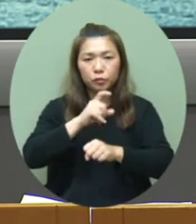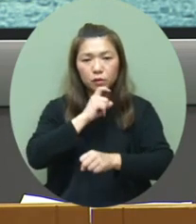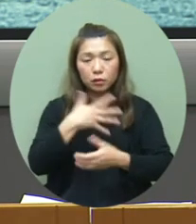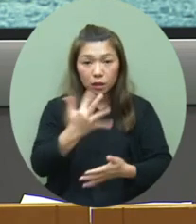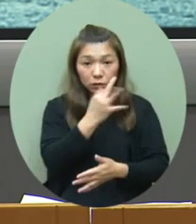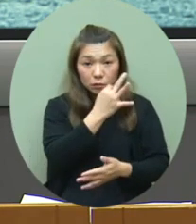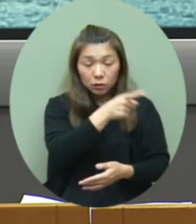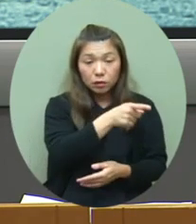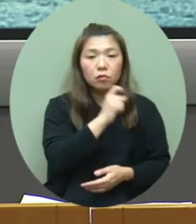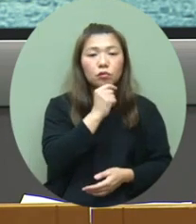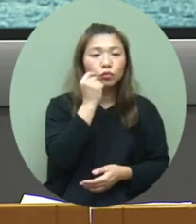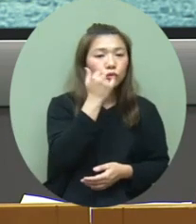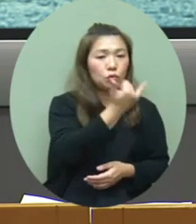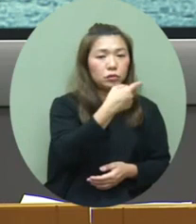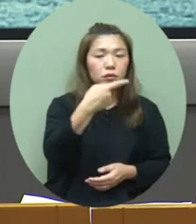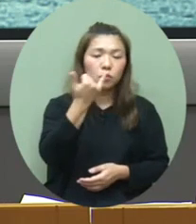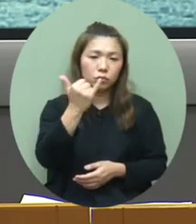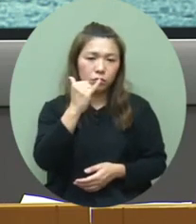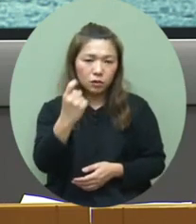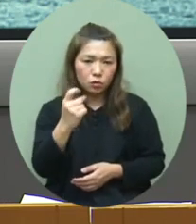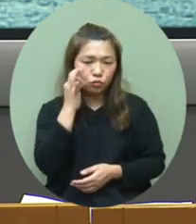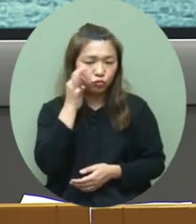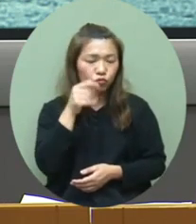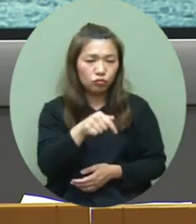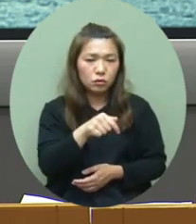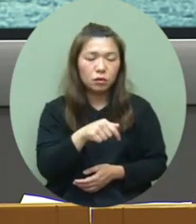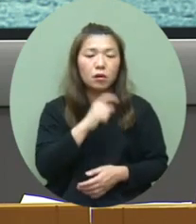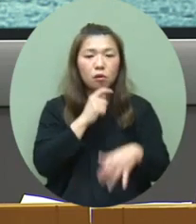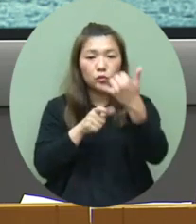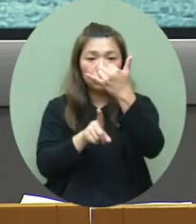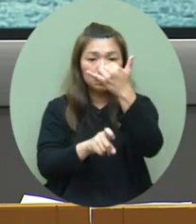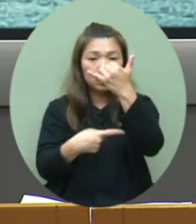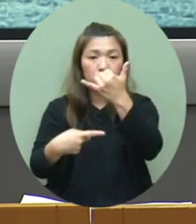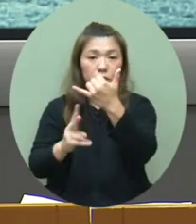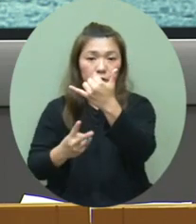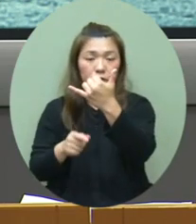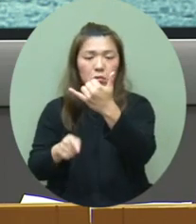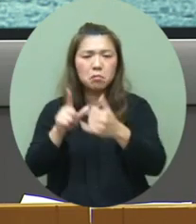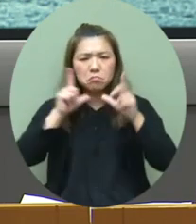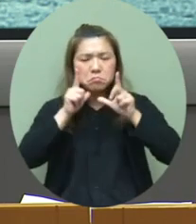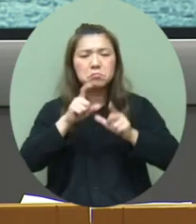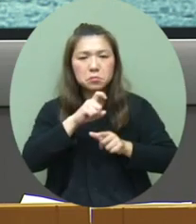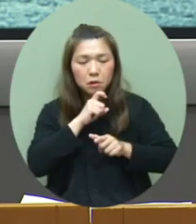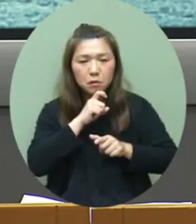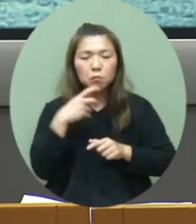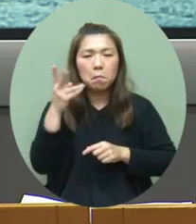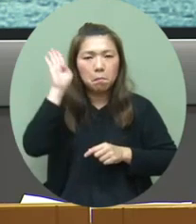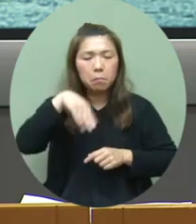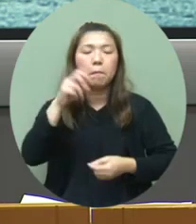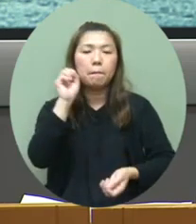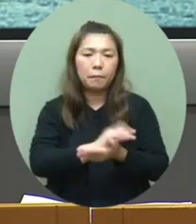位食客的年齡是6至69歲，他們在6月19至22日開始不舒服，其後確